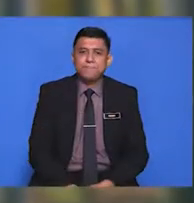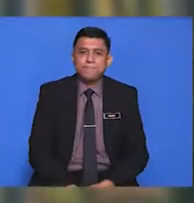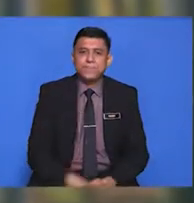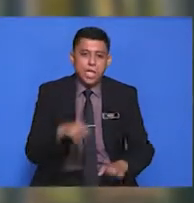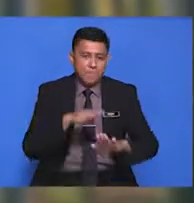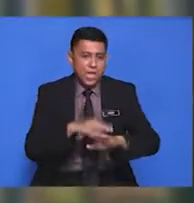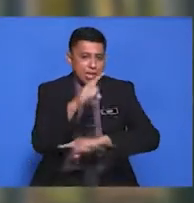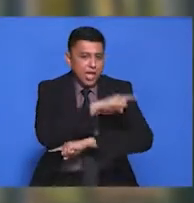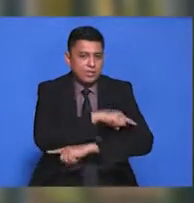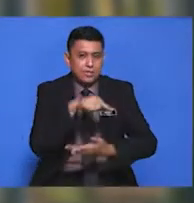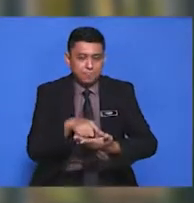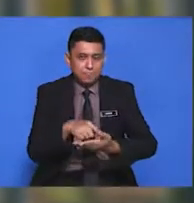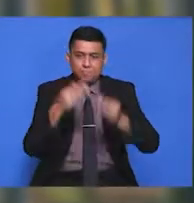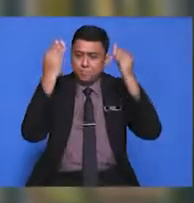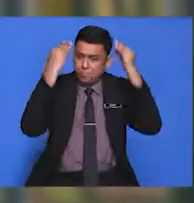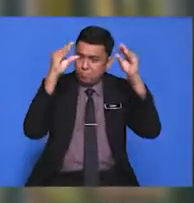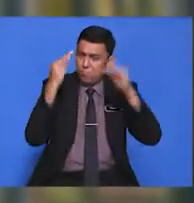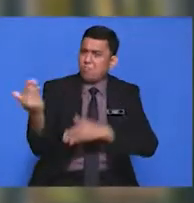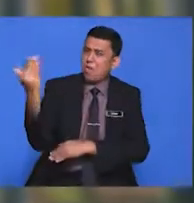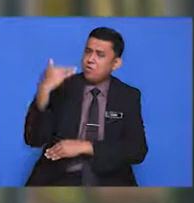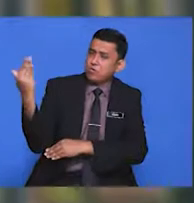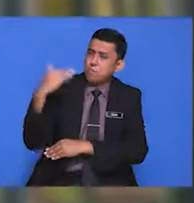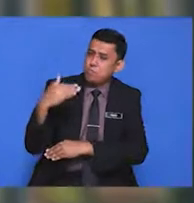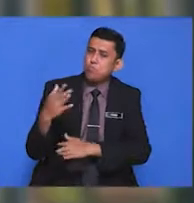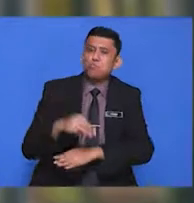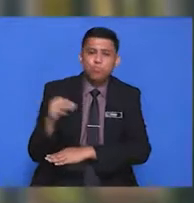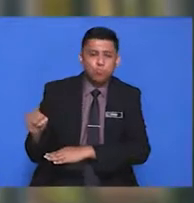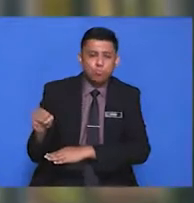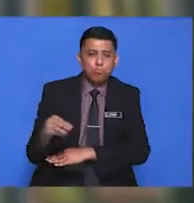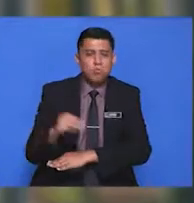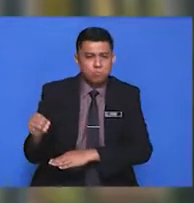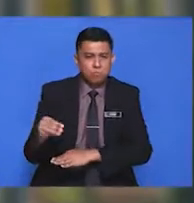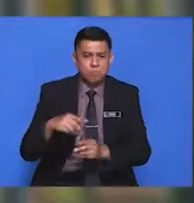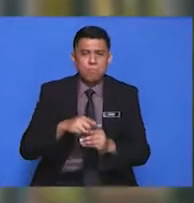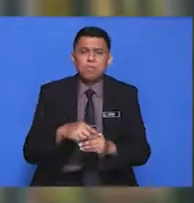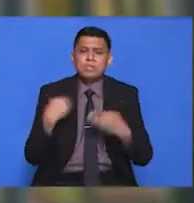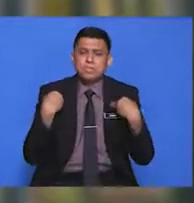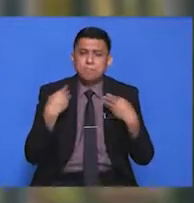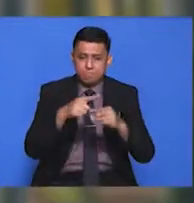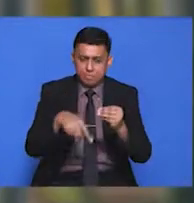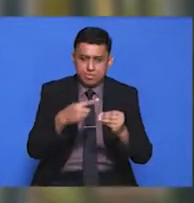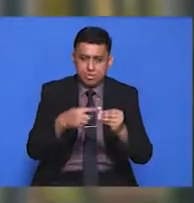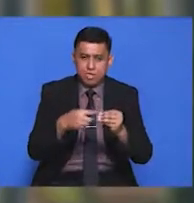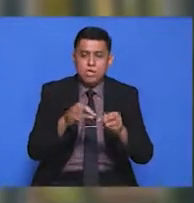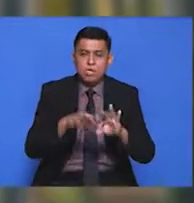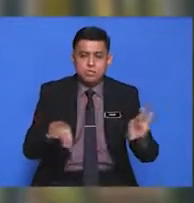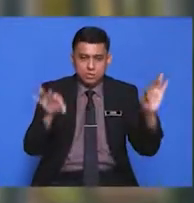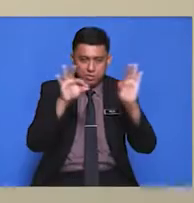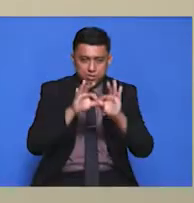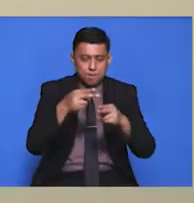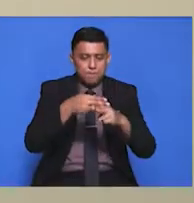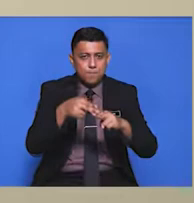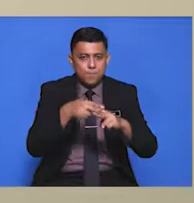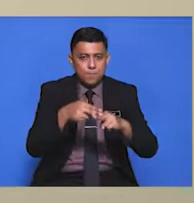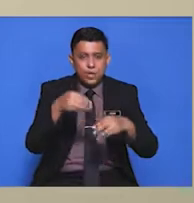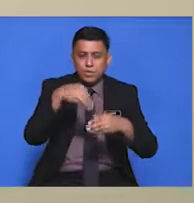Pada hari ini, cikgu ingin mengajak murid-murid untuk mengupas sebuah cerita pendek yang tidak kurang hebatnya